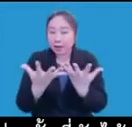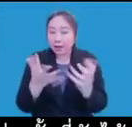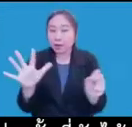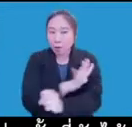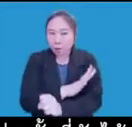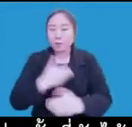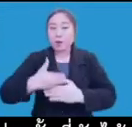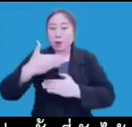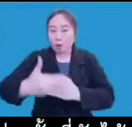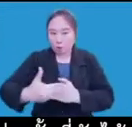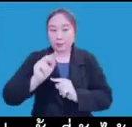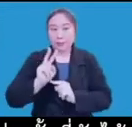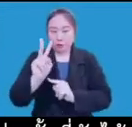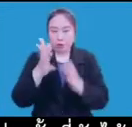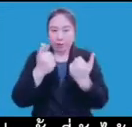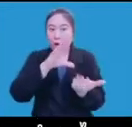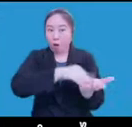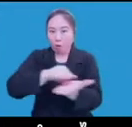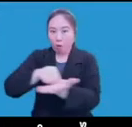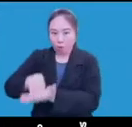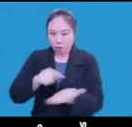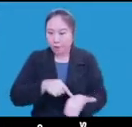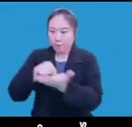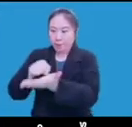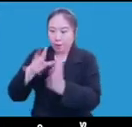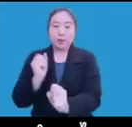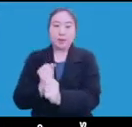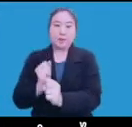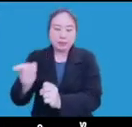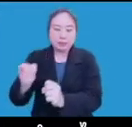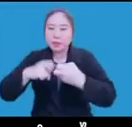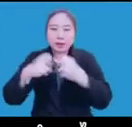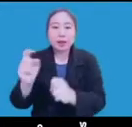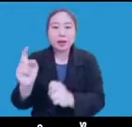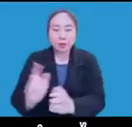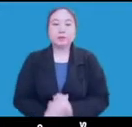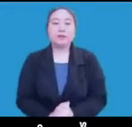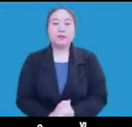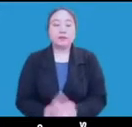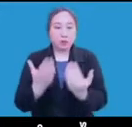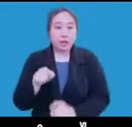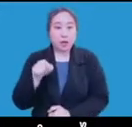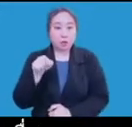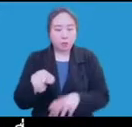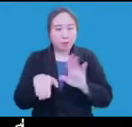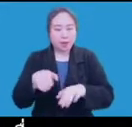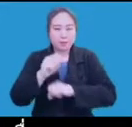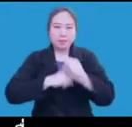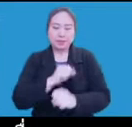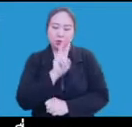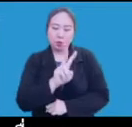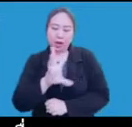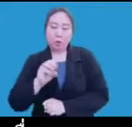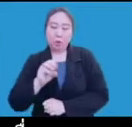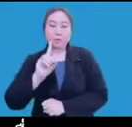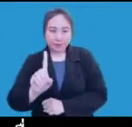2ที่เราต้องนำข้อมูลเนี้ยนะฮะไปสู่ผู้ใช้งานให้เข้าใจว่าเกิดอะไรขึ้นนะครับตรงนี้นะครับจุดเปลี่ยนคือประมาณ2561